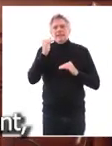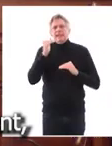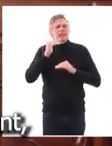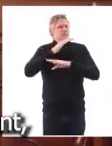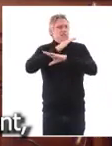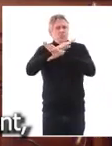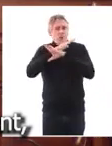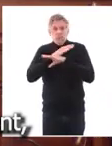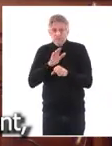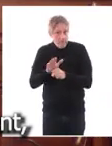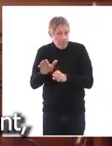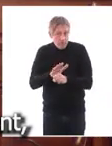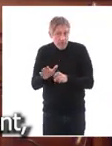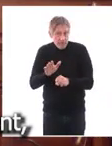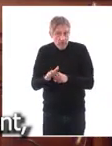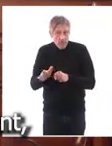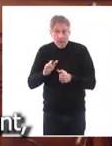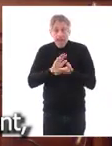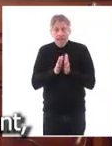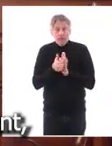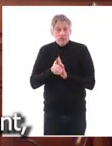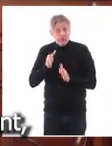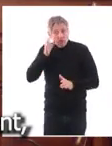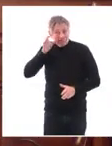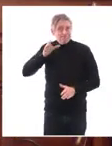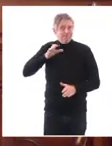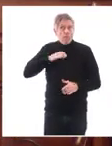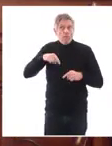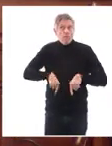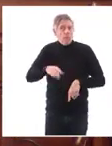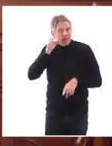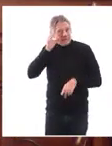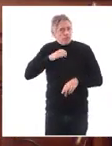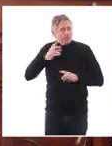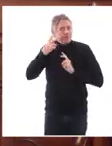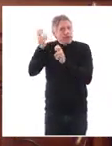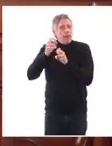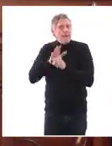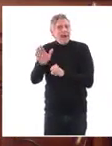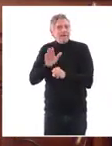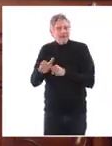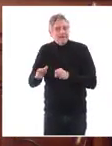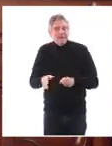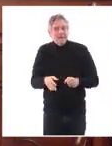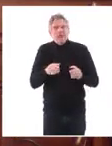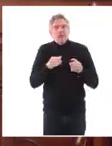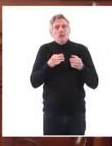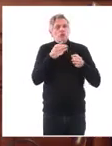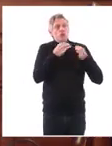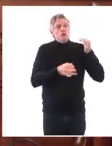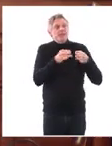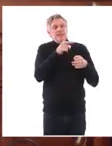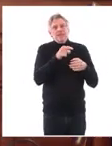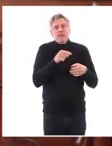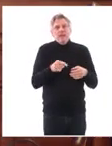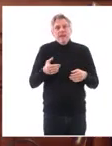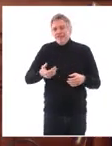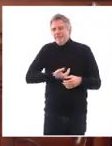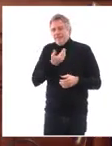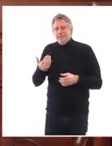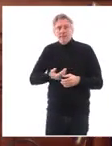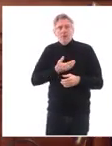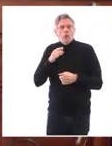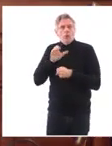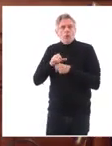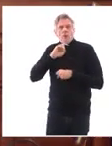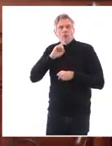les associations ne sont pas entendues suffisamment du gouvernement, quand la justice n'a pas les moyens de traiter les victimes de violences faites aux